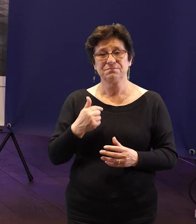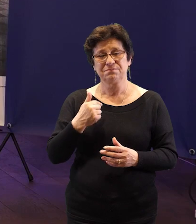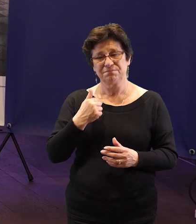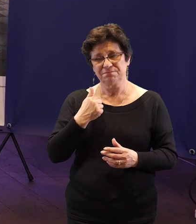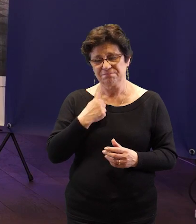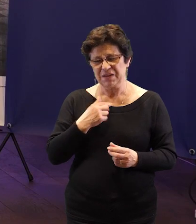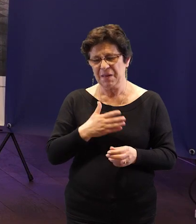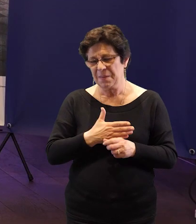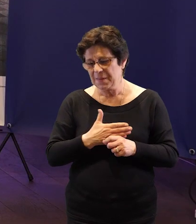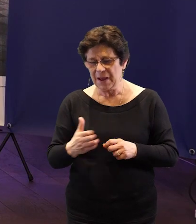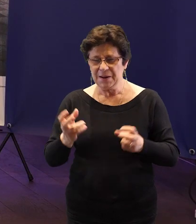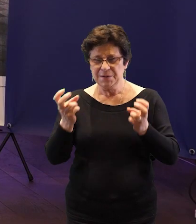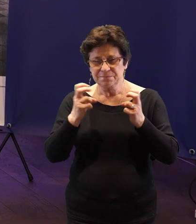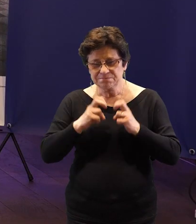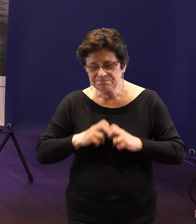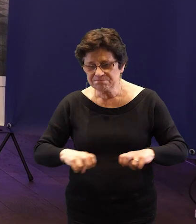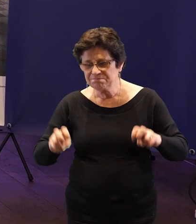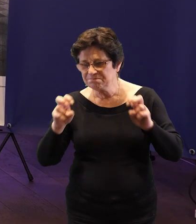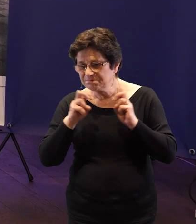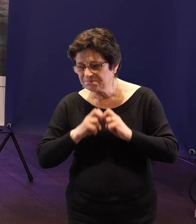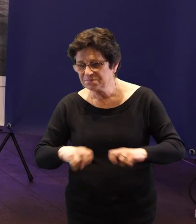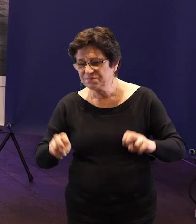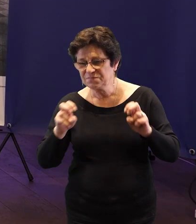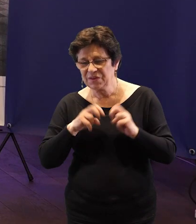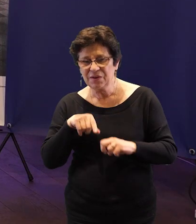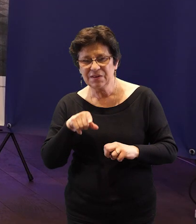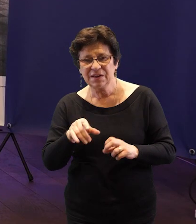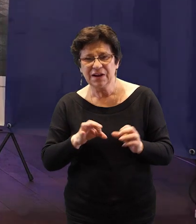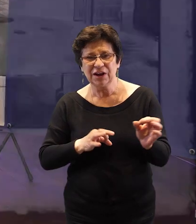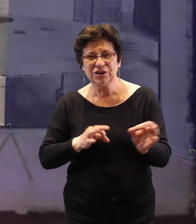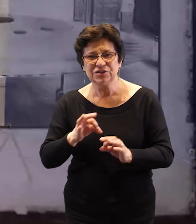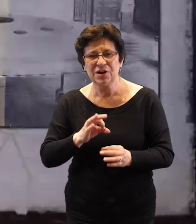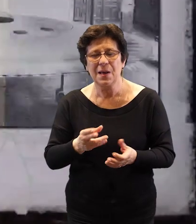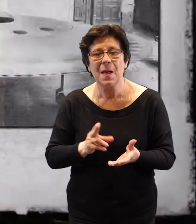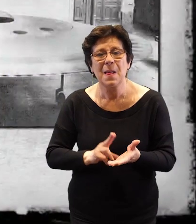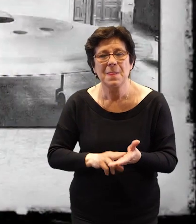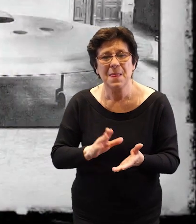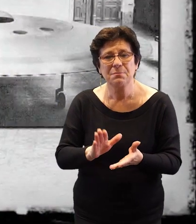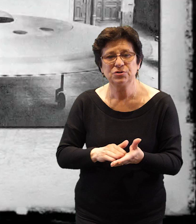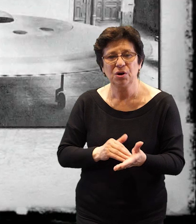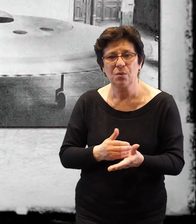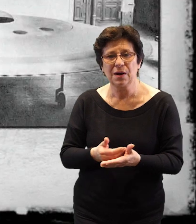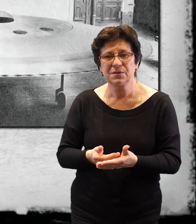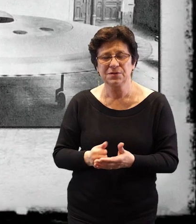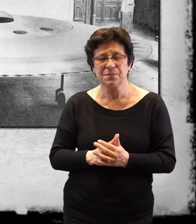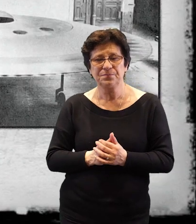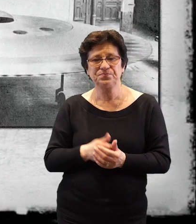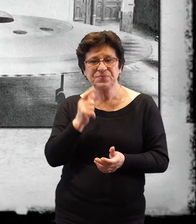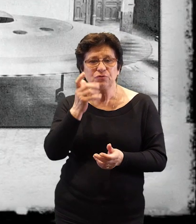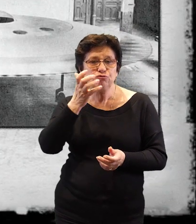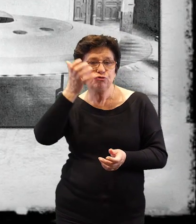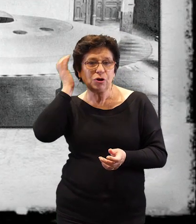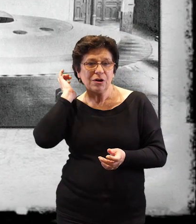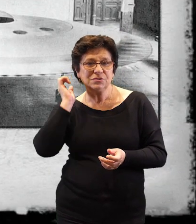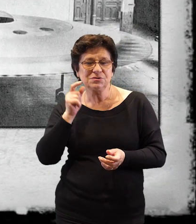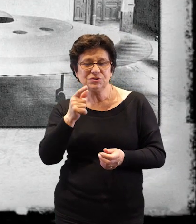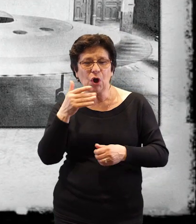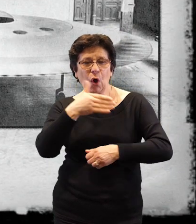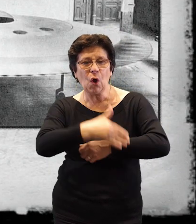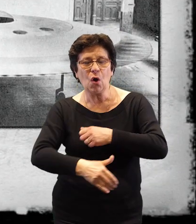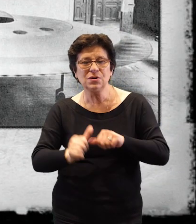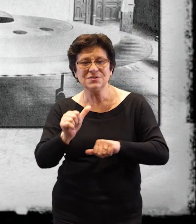oczywiście analizować kolejne wątki tej historii. Tutaj na przykład taki przykład. Prasa czeska. Koniec